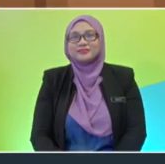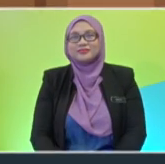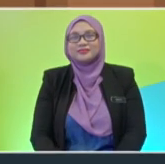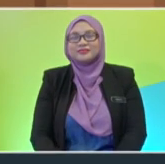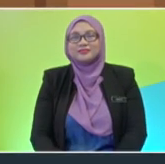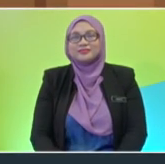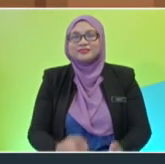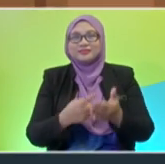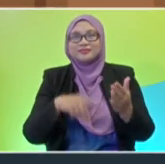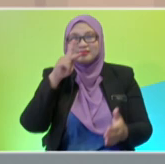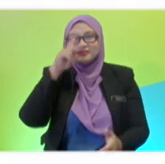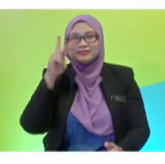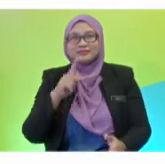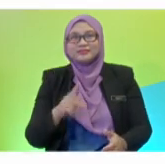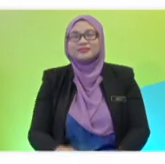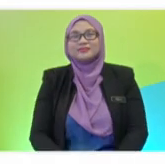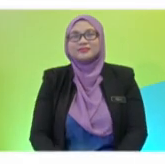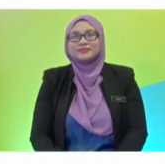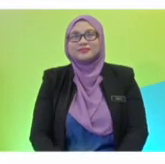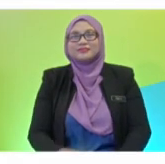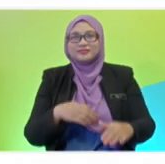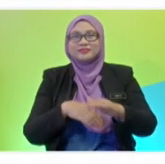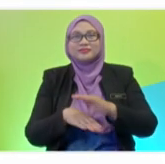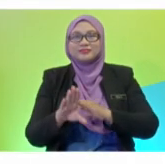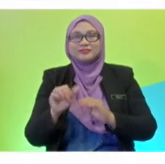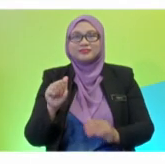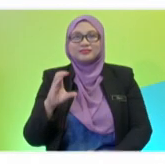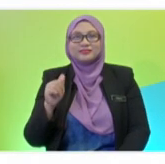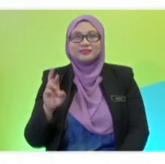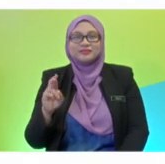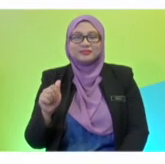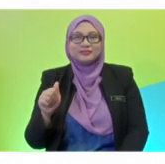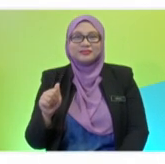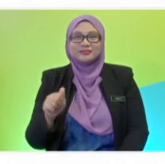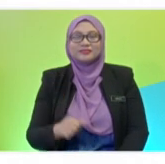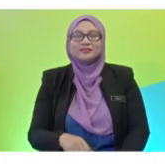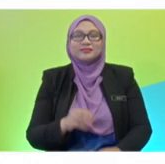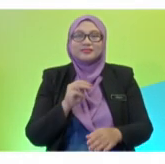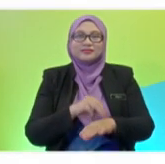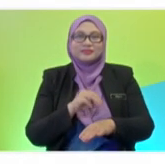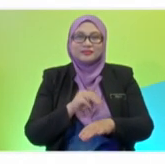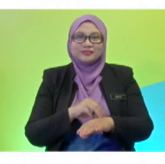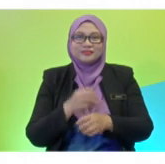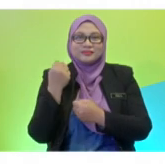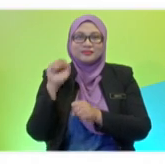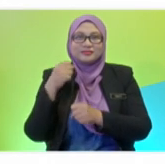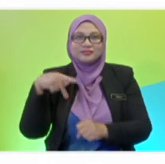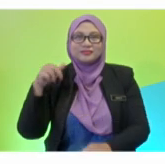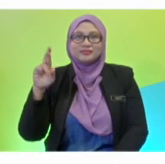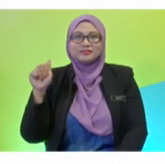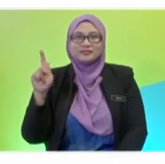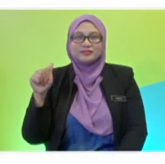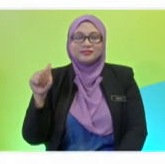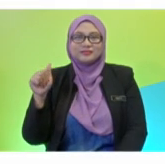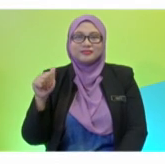apakah acara yang dimenangi oleh Beliau sama sesukan paralympic Rio De jenero pada tahun